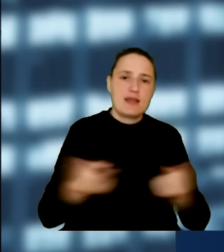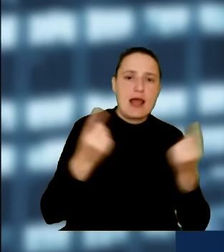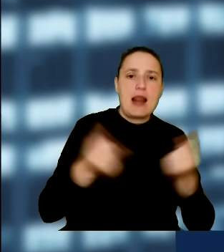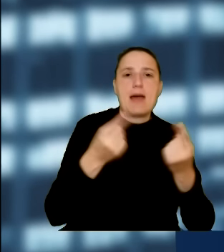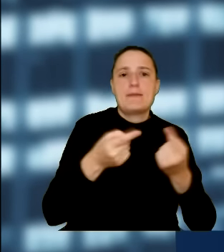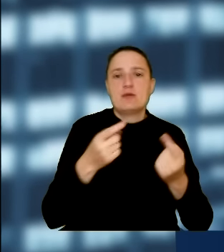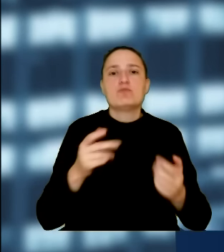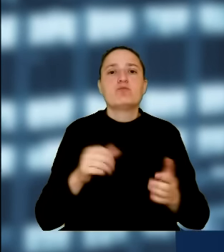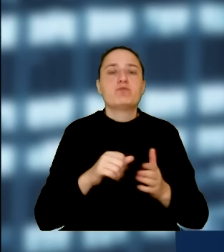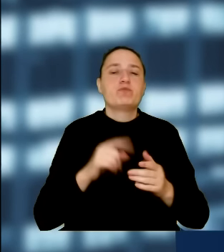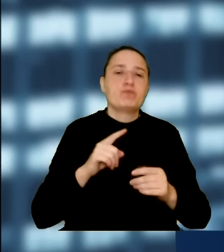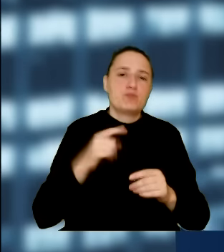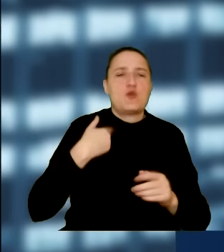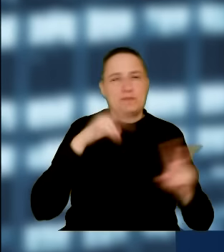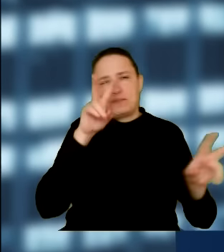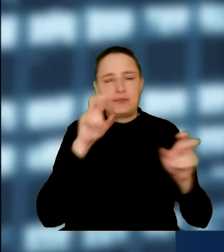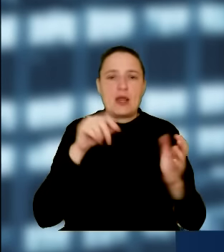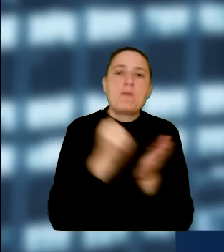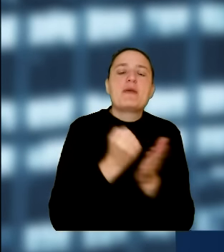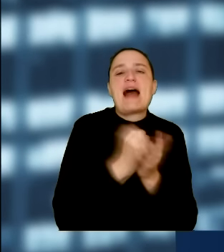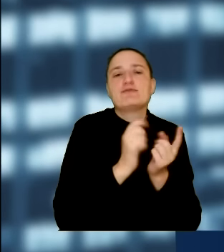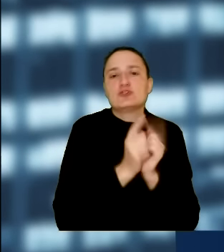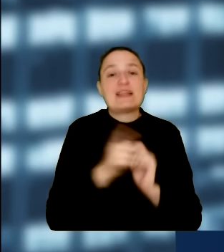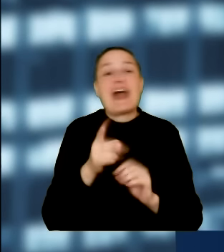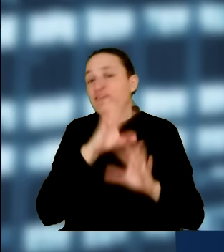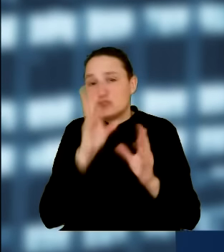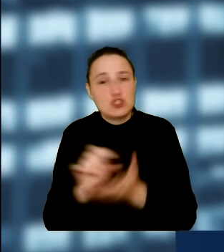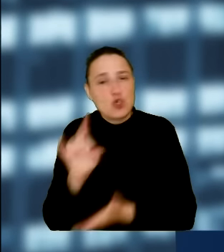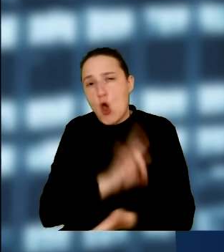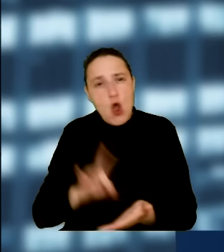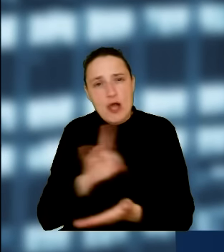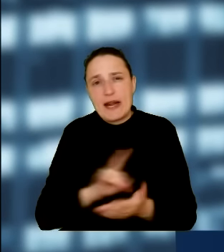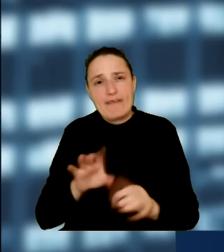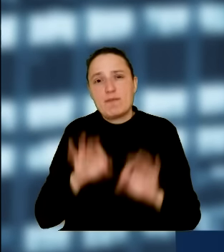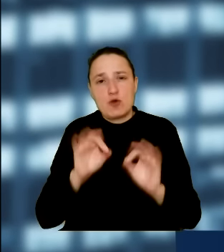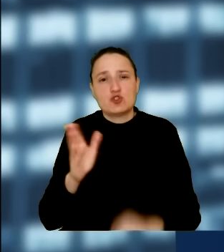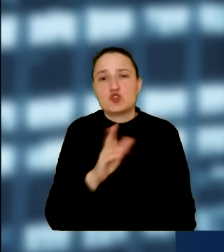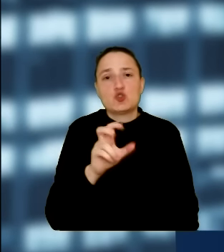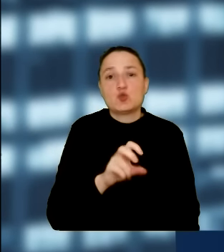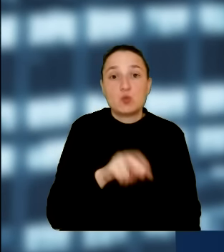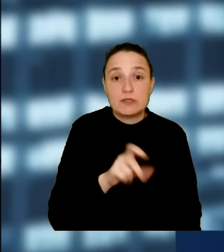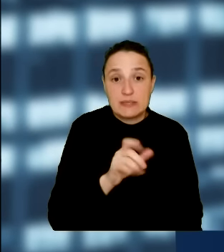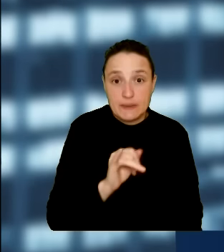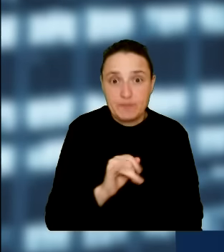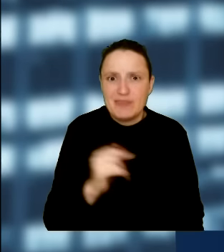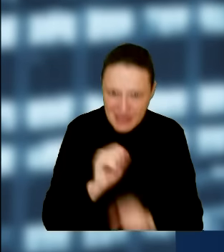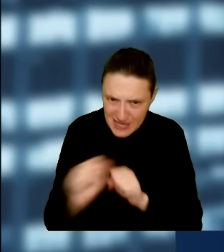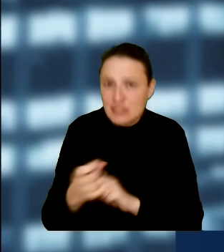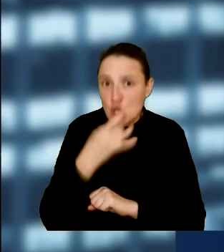promowały legislację, tak to się nazywało. Wszystkie miały miejsce w okręgu wyborczym pana Szczuckiego. Jest odpowiedź na te oskarżenia